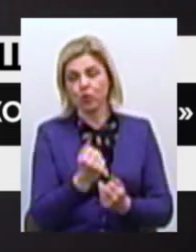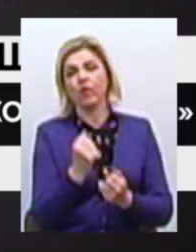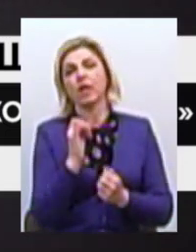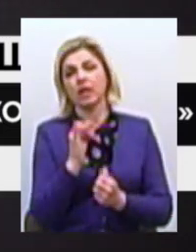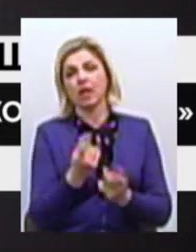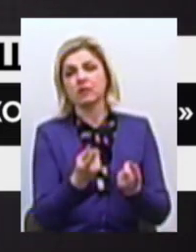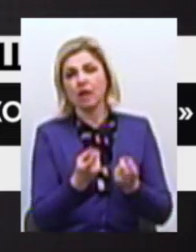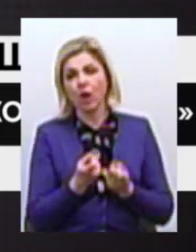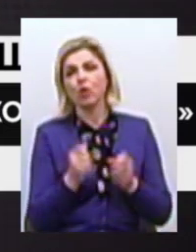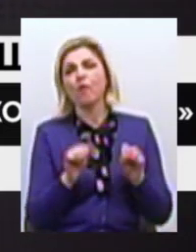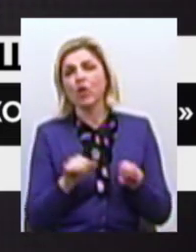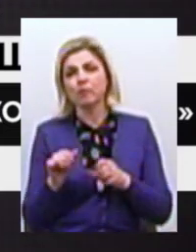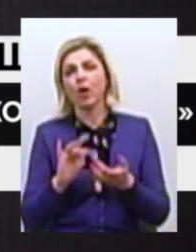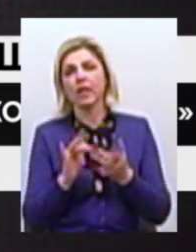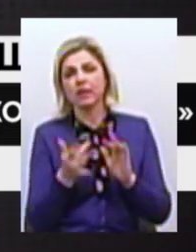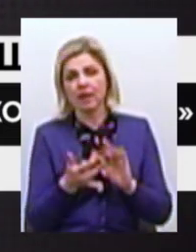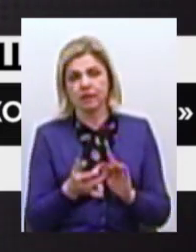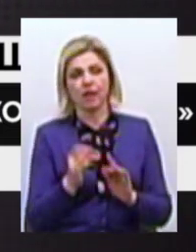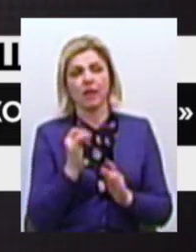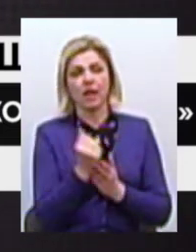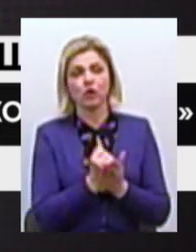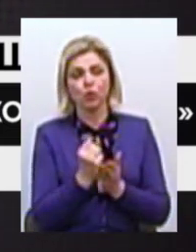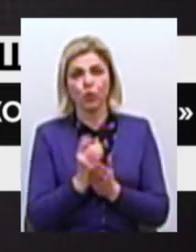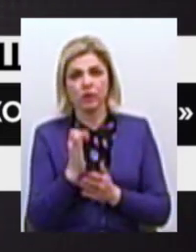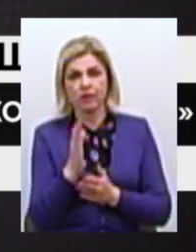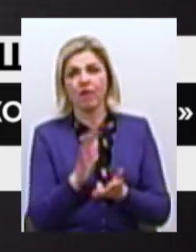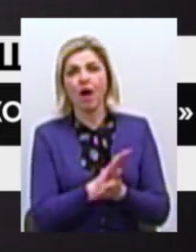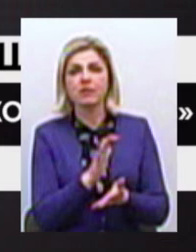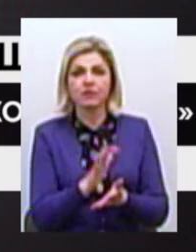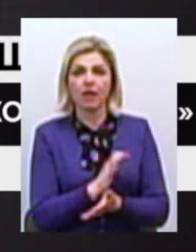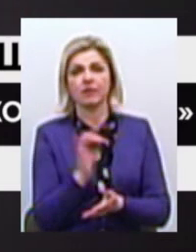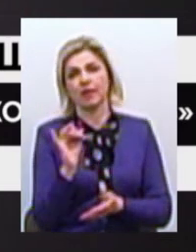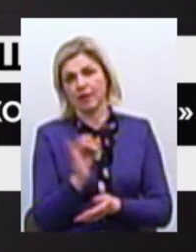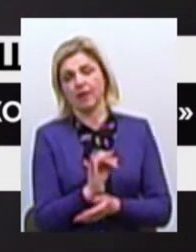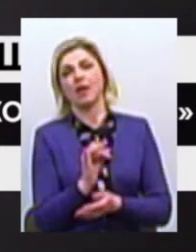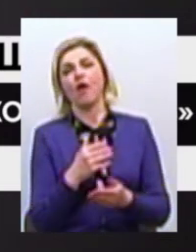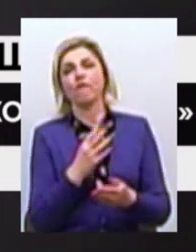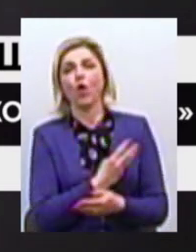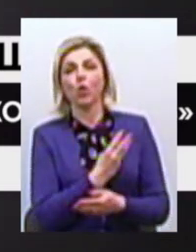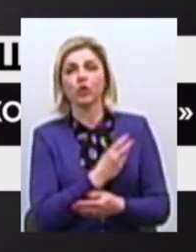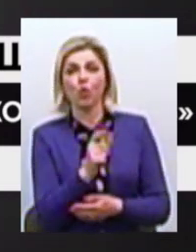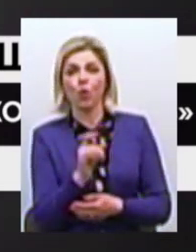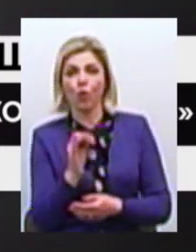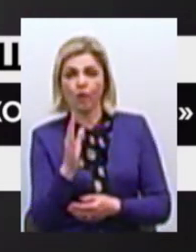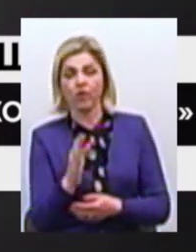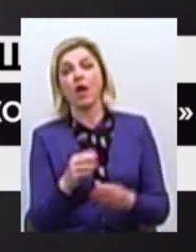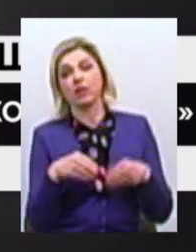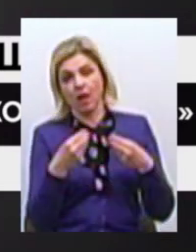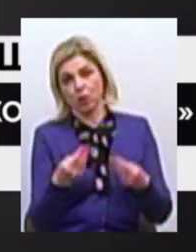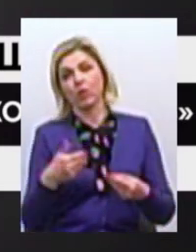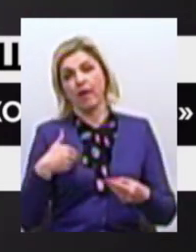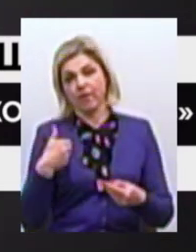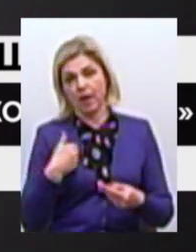усіх можливих інтернет, мас-медіа ресурсів, газет і волонтерів і так далі дають той ефект,